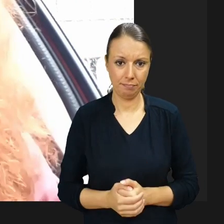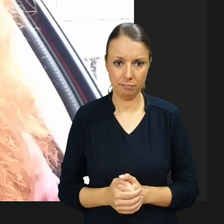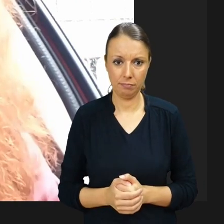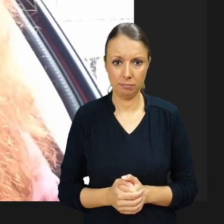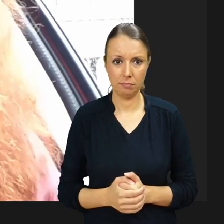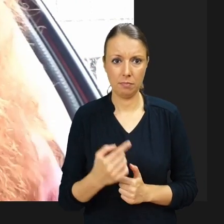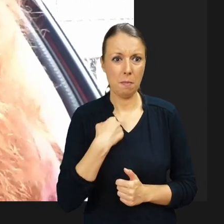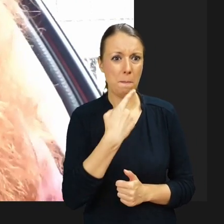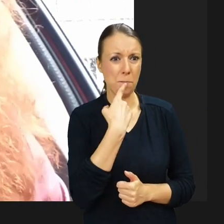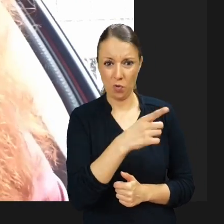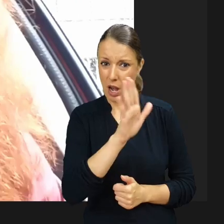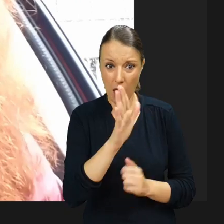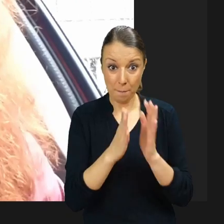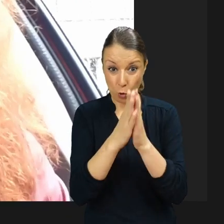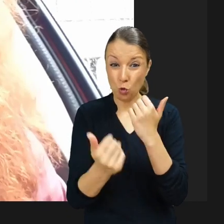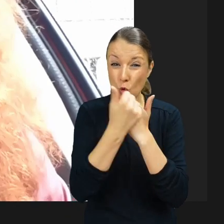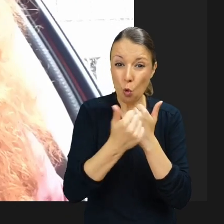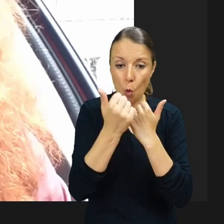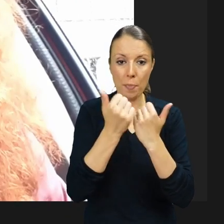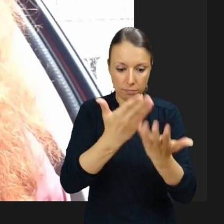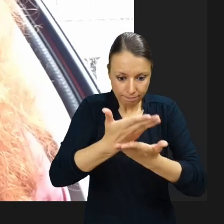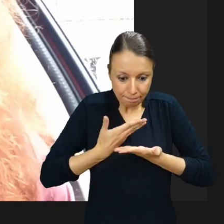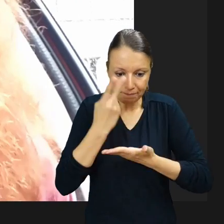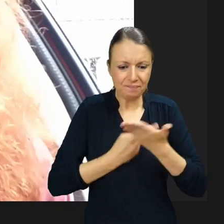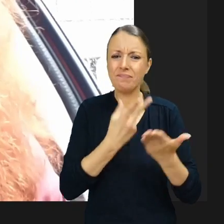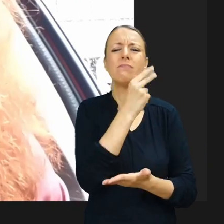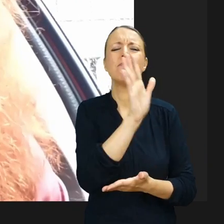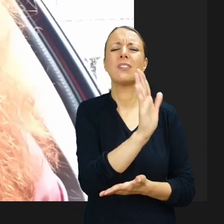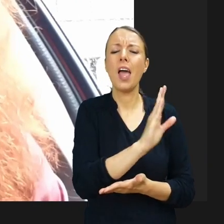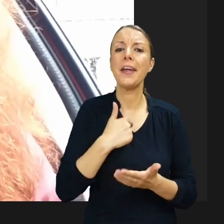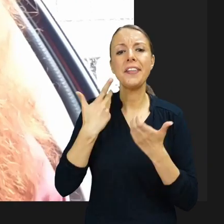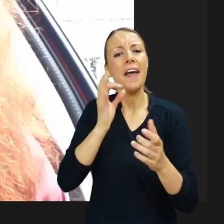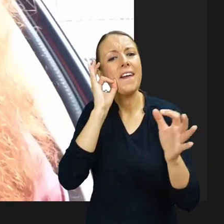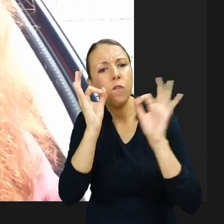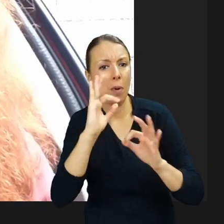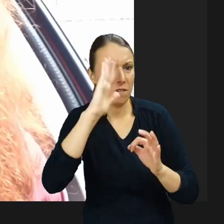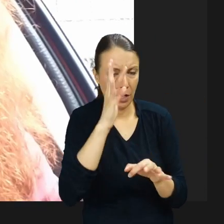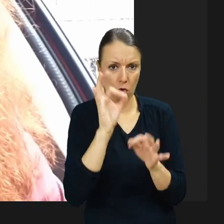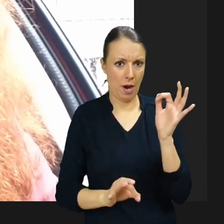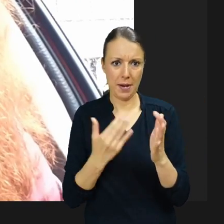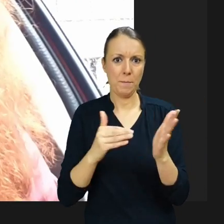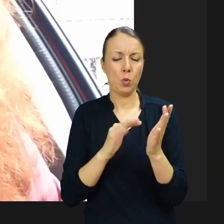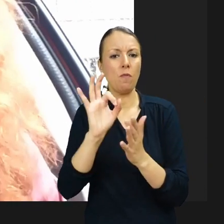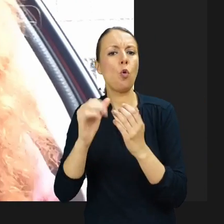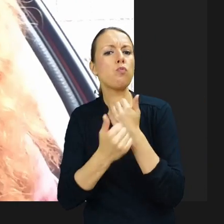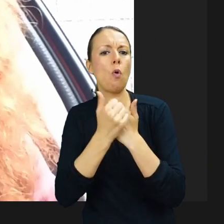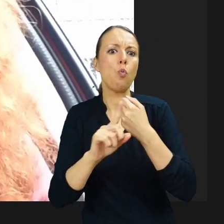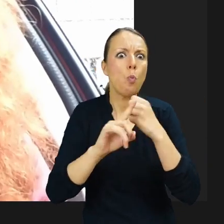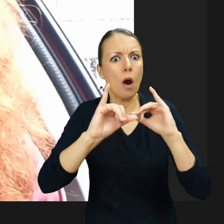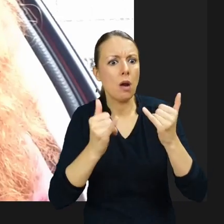prosiłam o dostęp do akt, ja prosiłam o informacje. Nie potrzebuję dostępu do akt, wystarczy